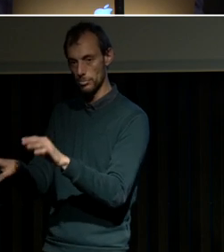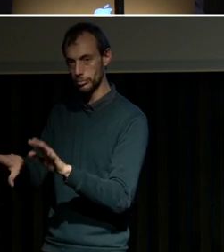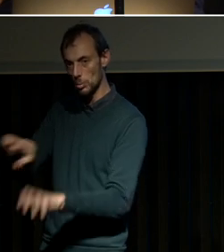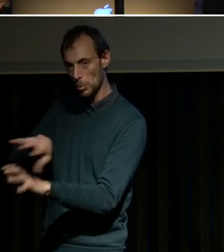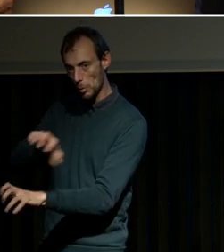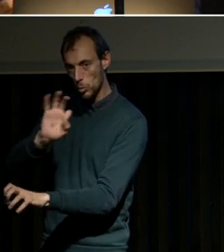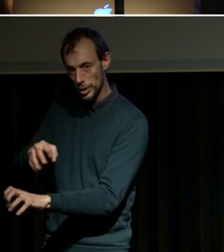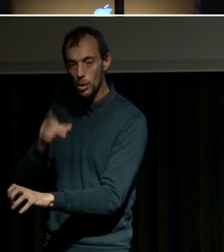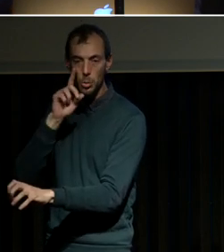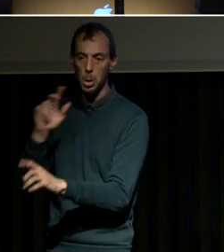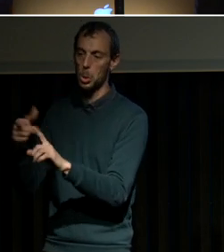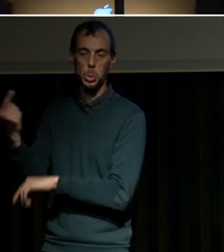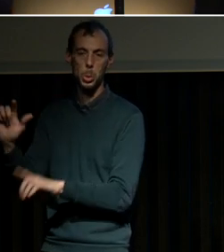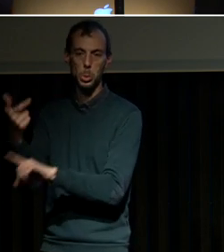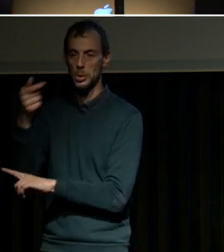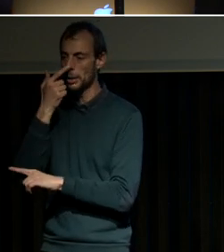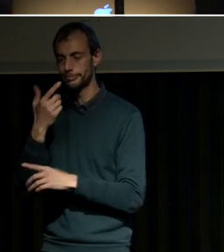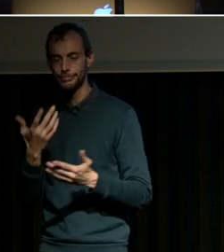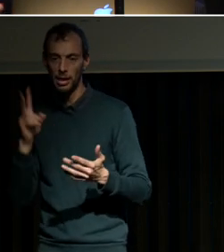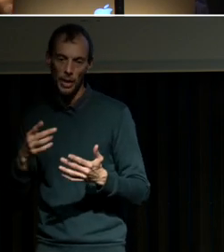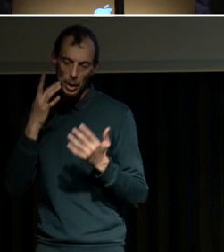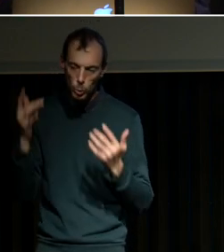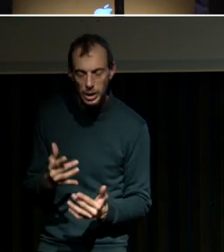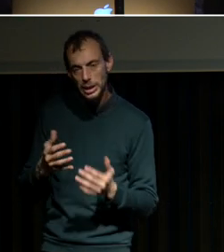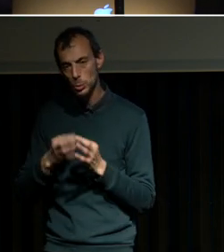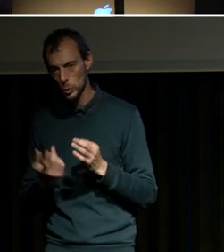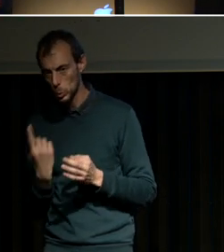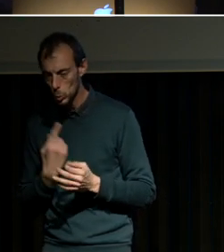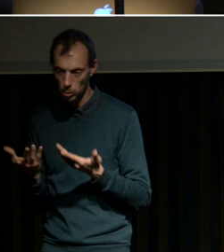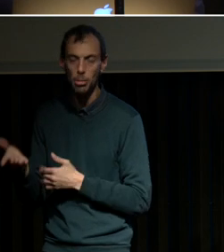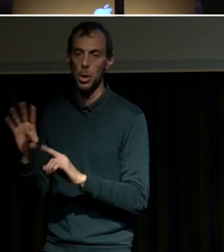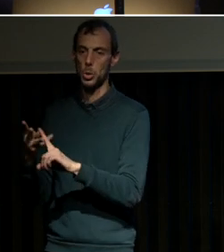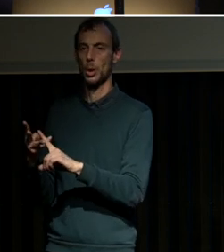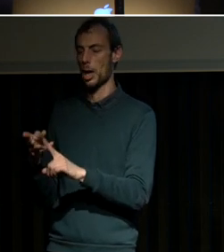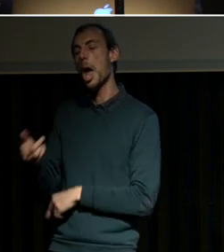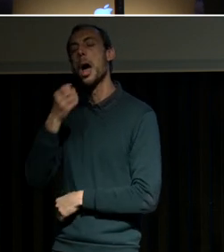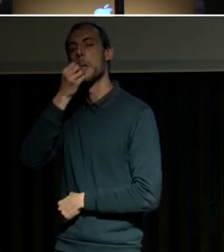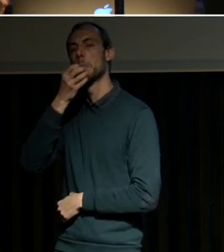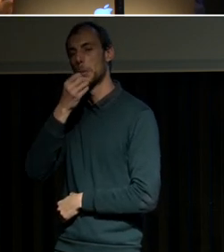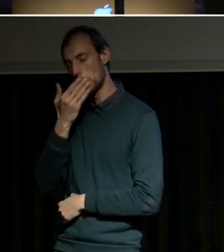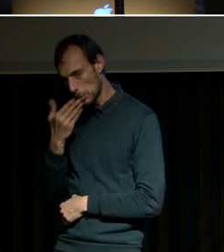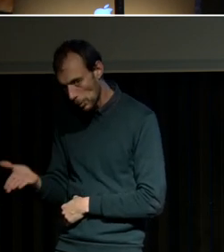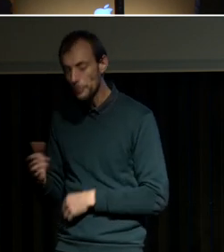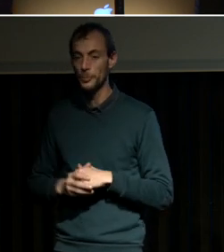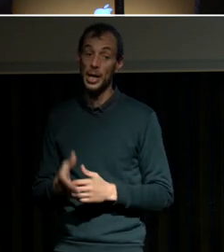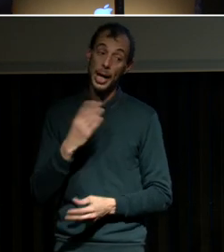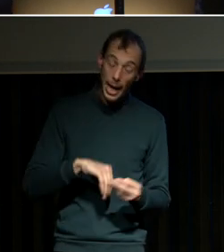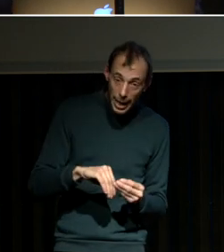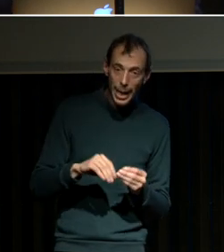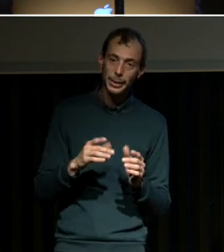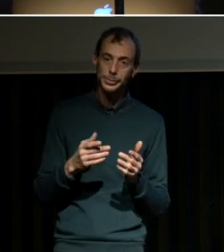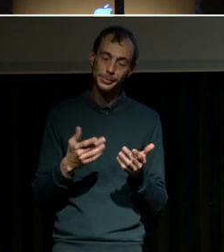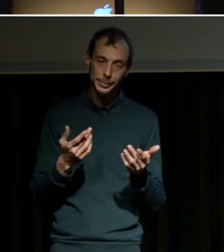Et le Maastricht 3 donnait des résultats bien plus encourageants. D'autre part, pour parler de problèmes strictement éthiques, pour pouvoir prélever un